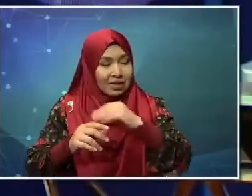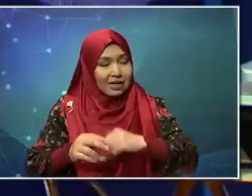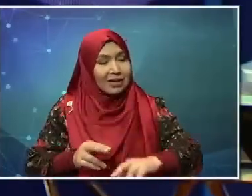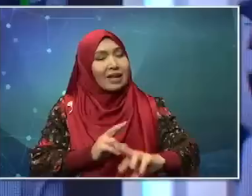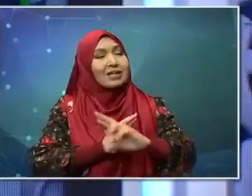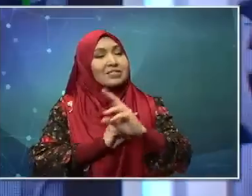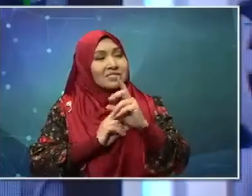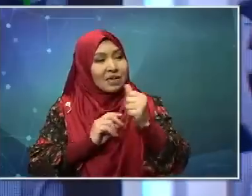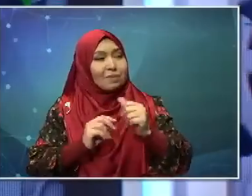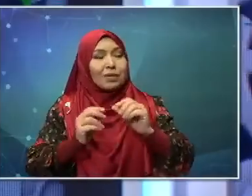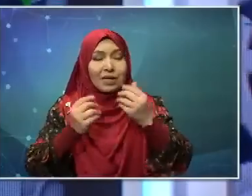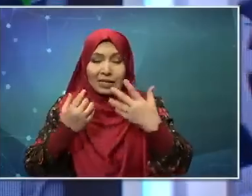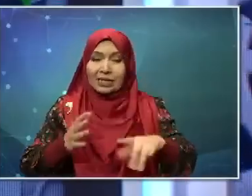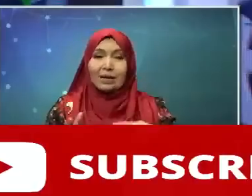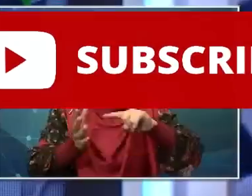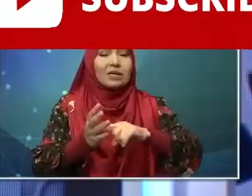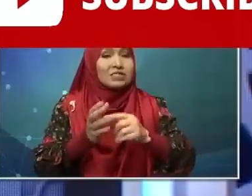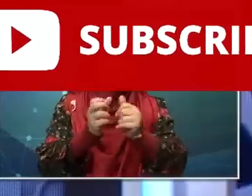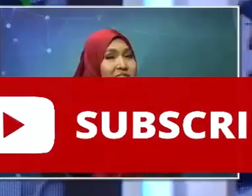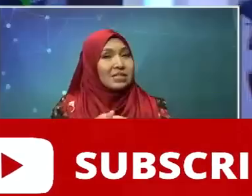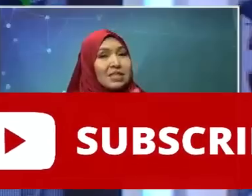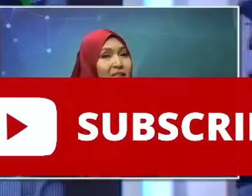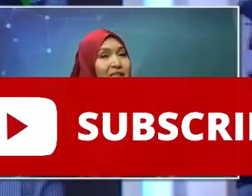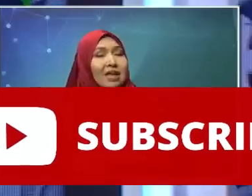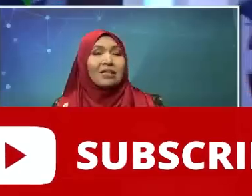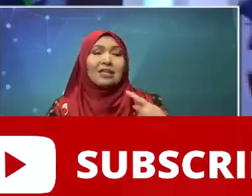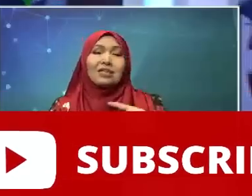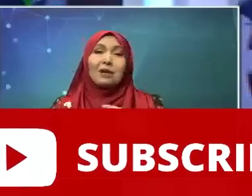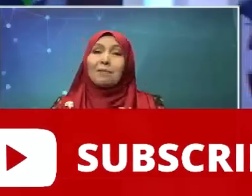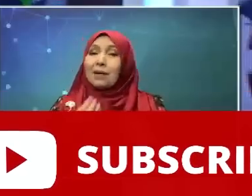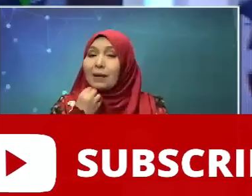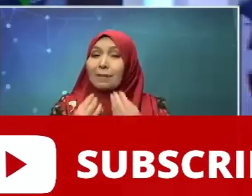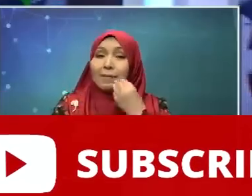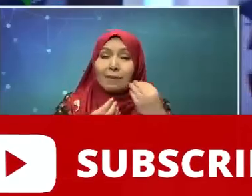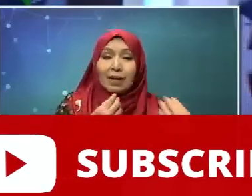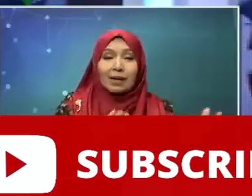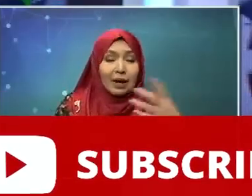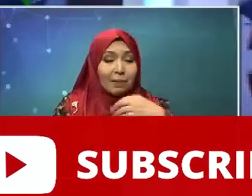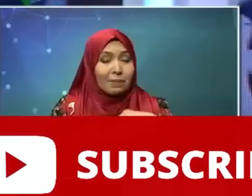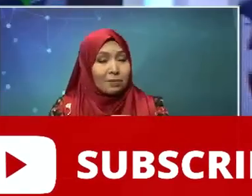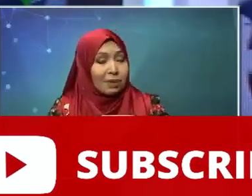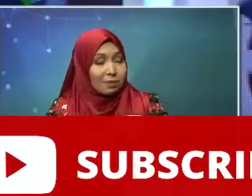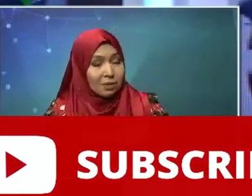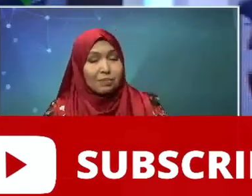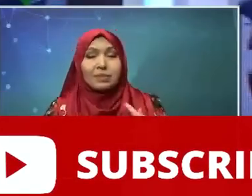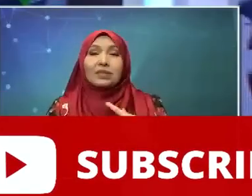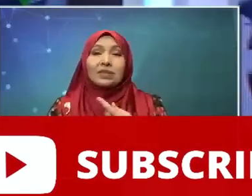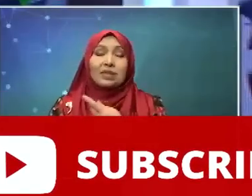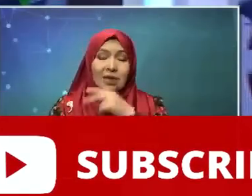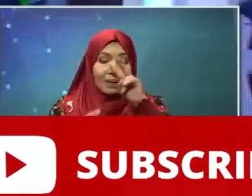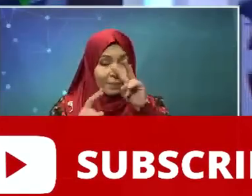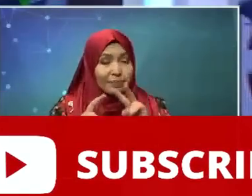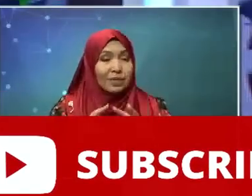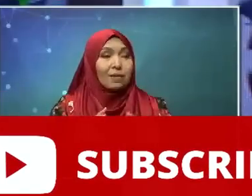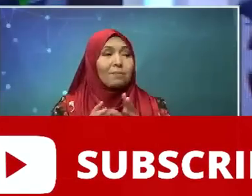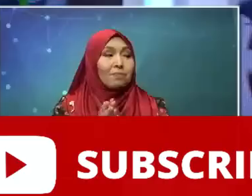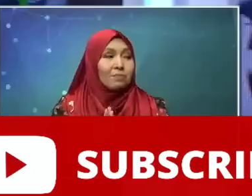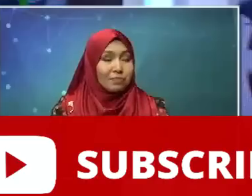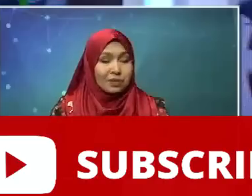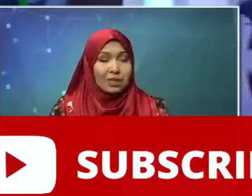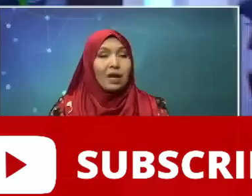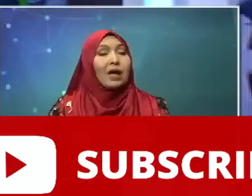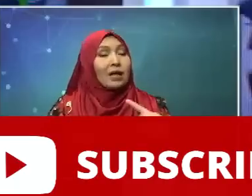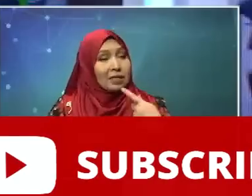adalah Mas dan kami sambil kita menikmati juadah Tuh buka aja Itu bisa juga aja ya ntar kita